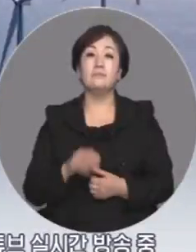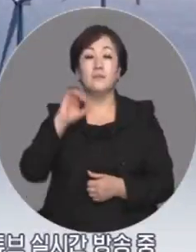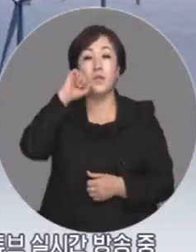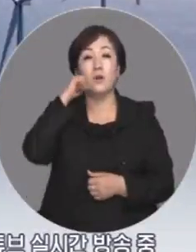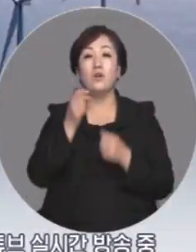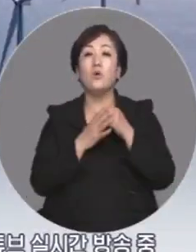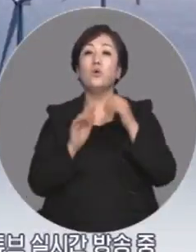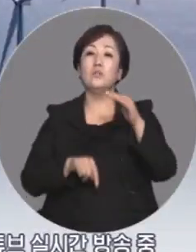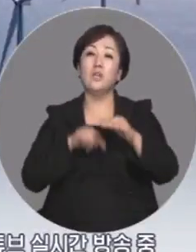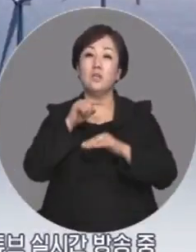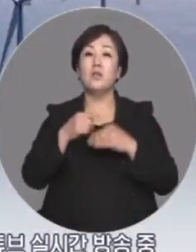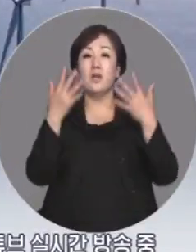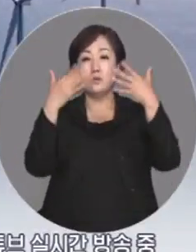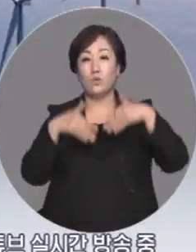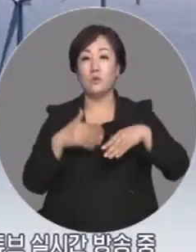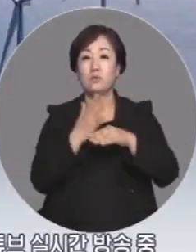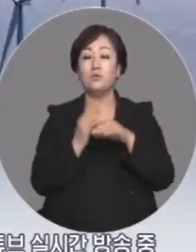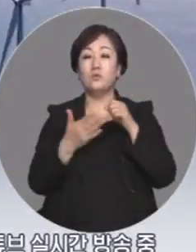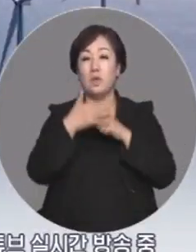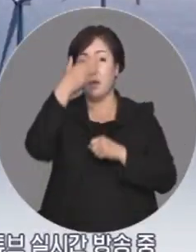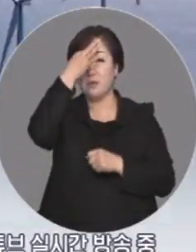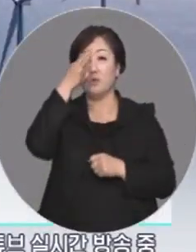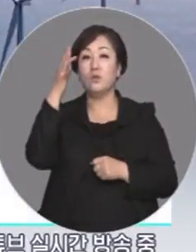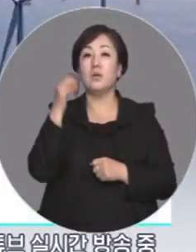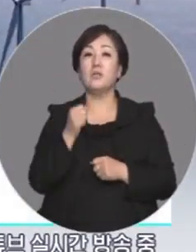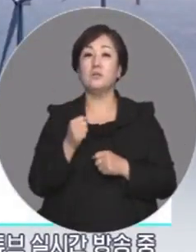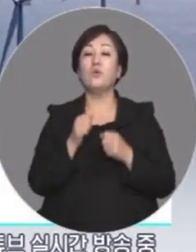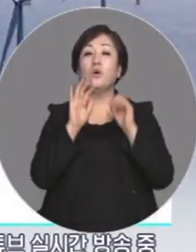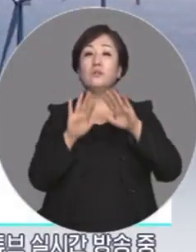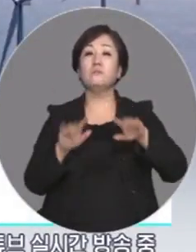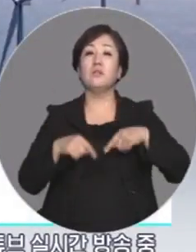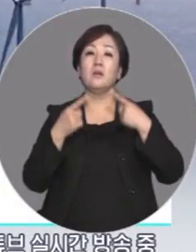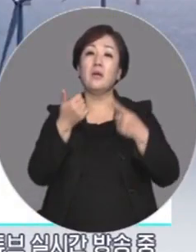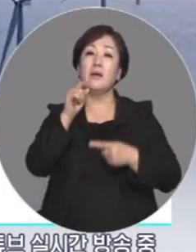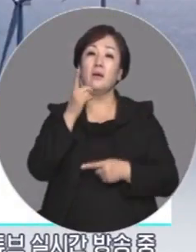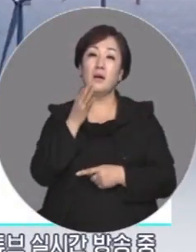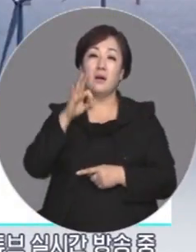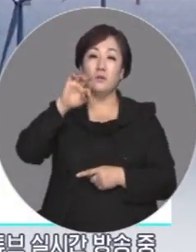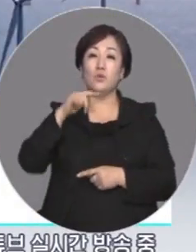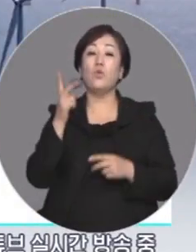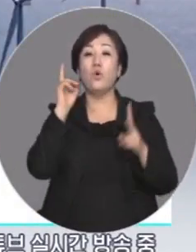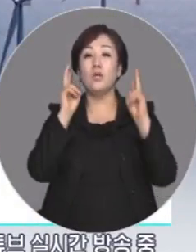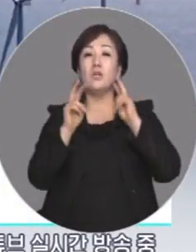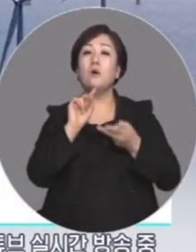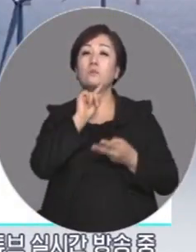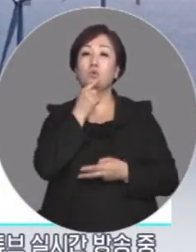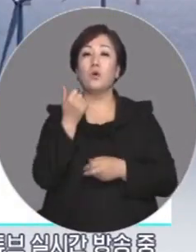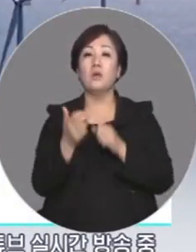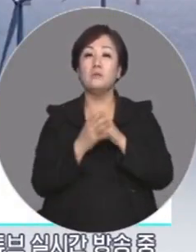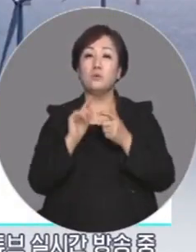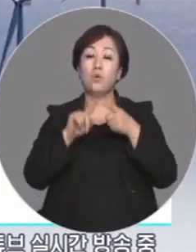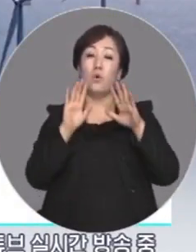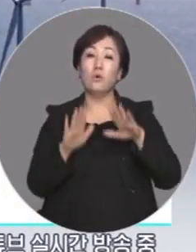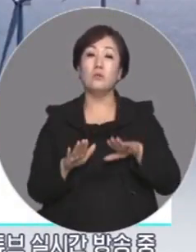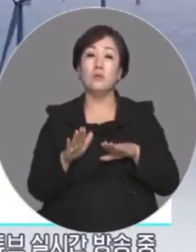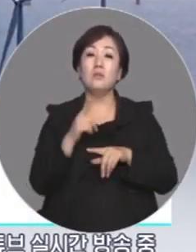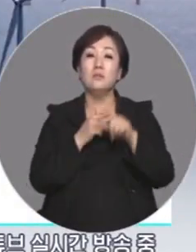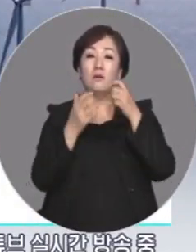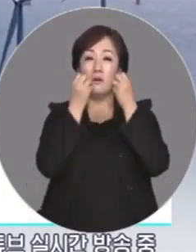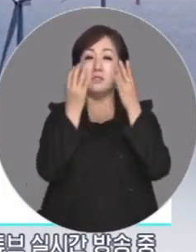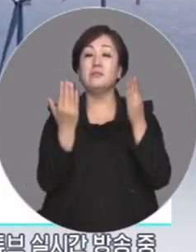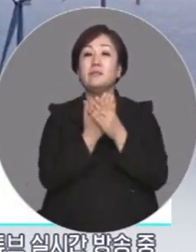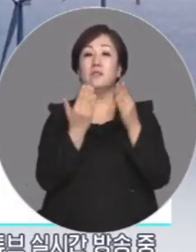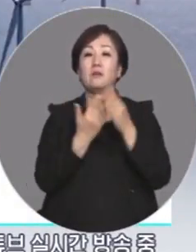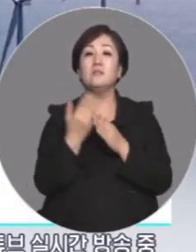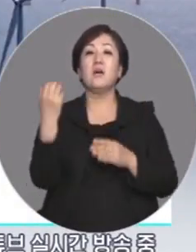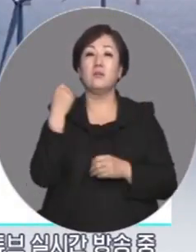어려운 대내외 여건 속에 뛰어난 기술력으로 시장을 개척하는 강소기업을 소개하는 순서입니다. 오늘은 울산의